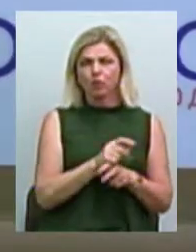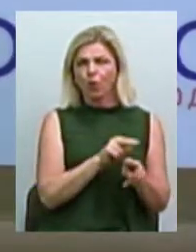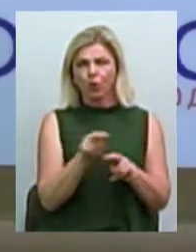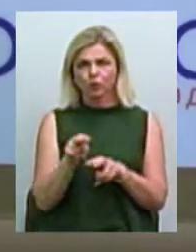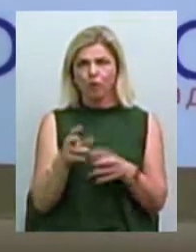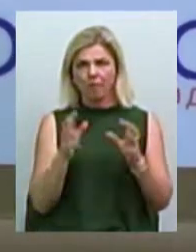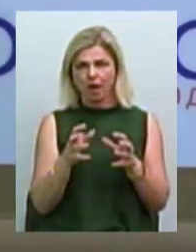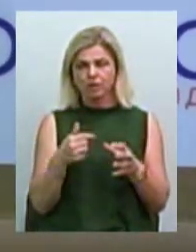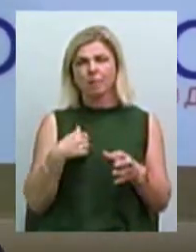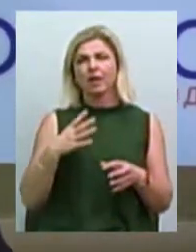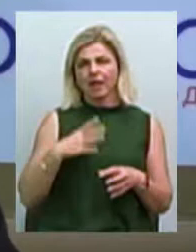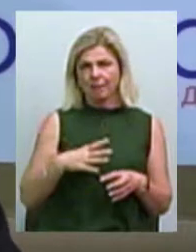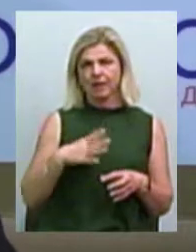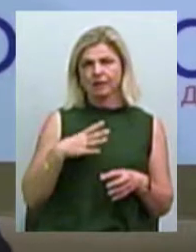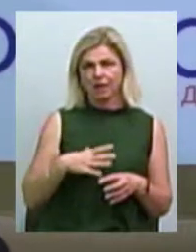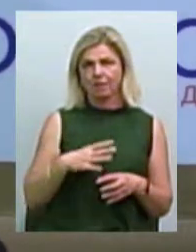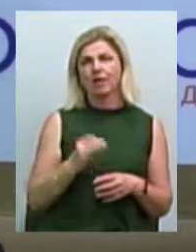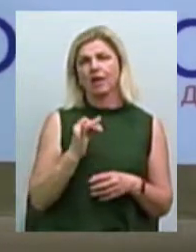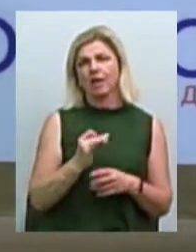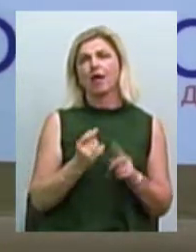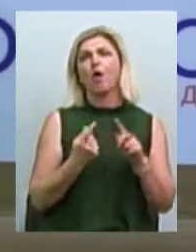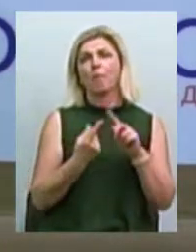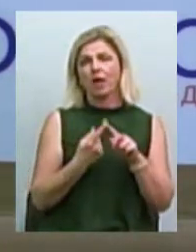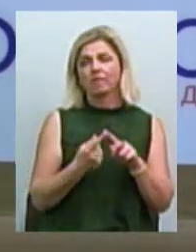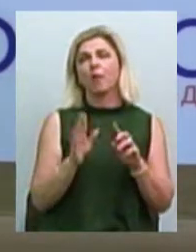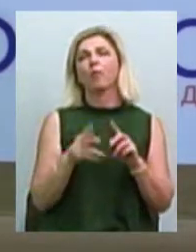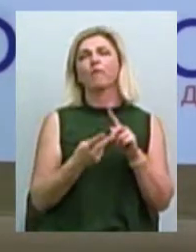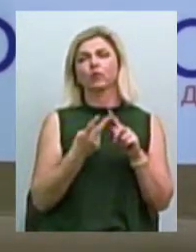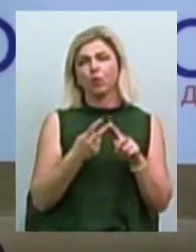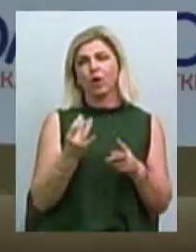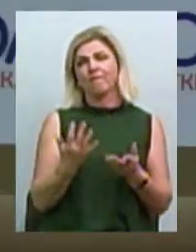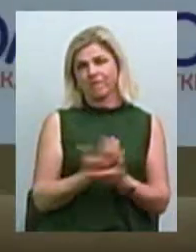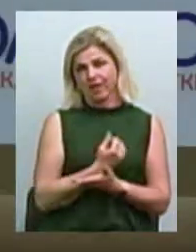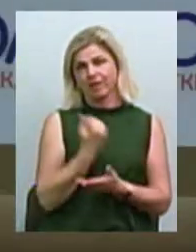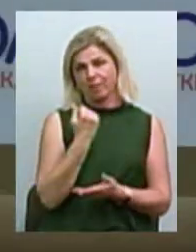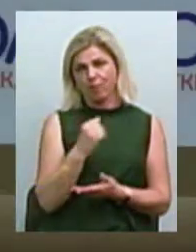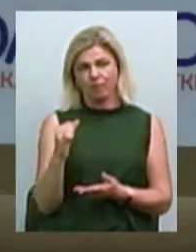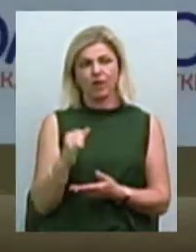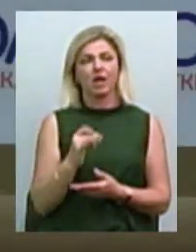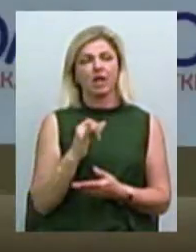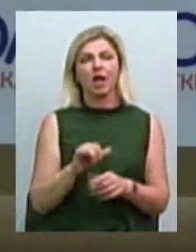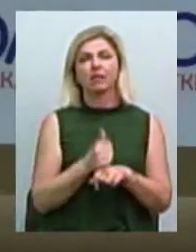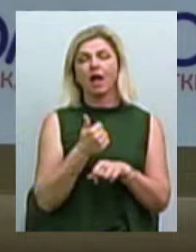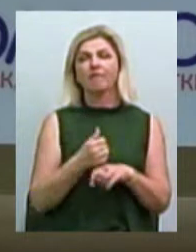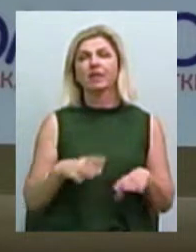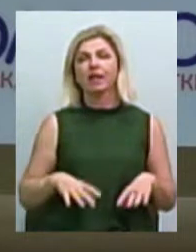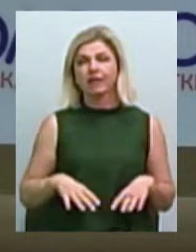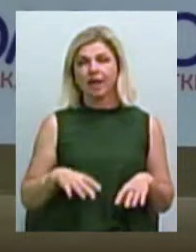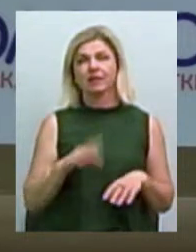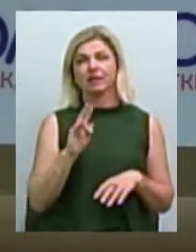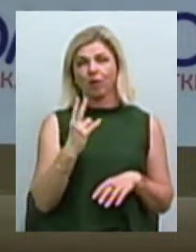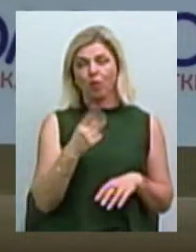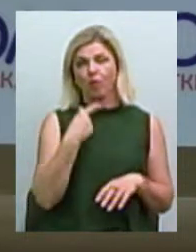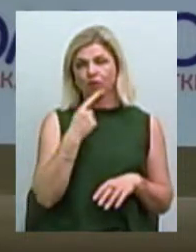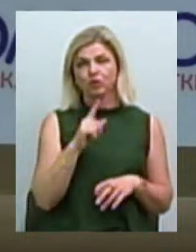ми терпіли. І забили один гол, потім другий, і виграли цю гру. Головний тренер Миколаєва Сергій Шищенко говорить,